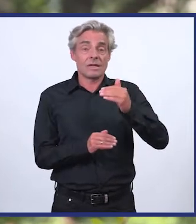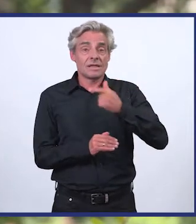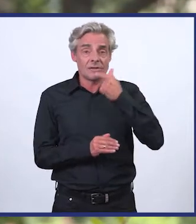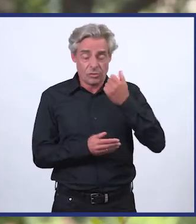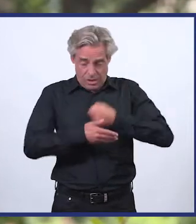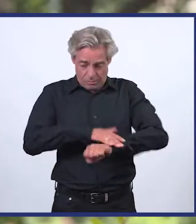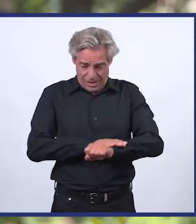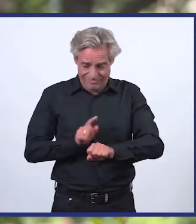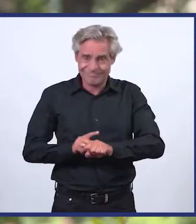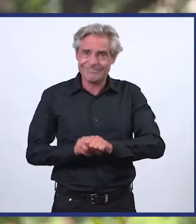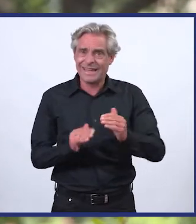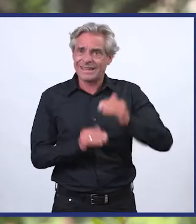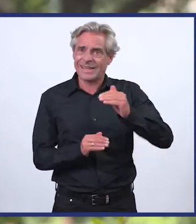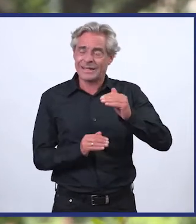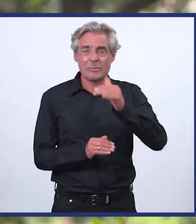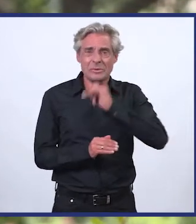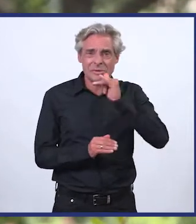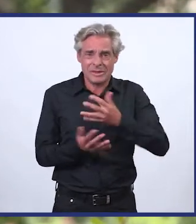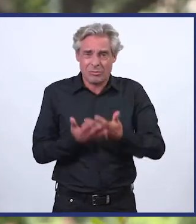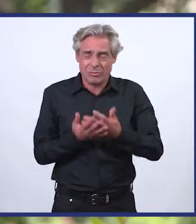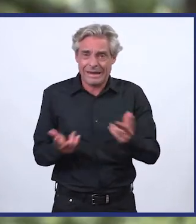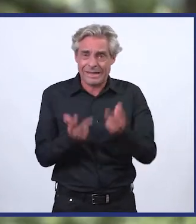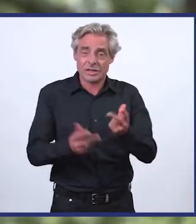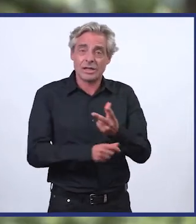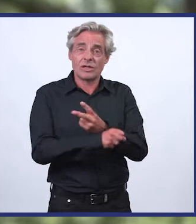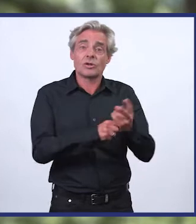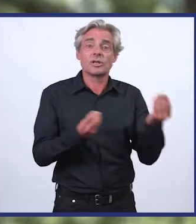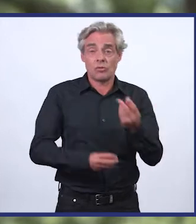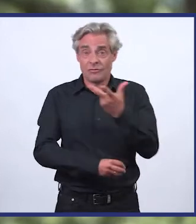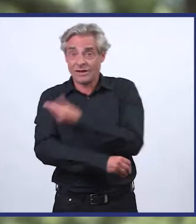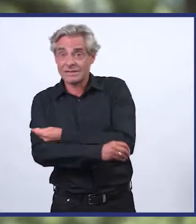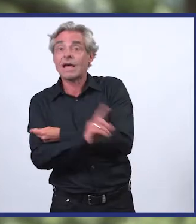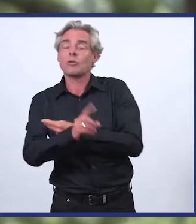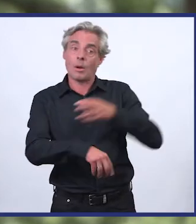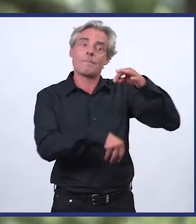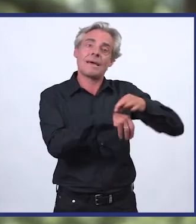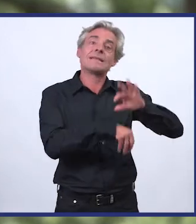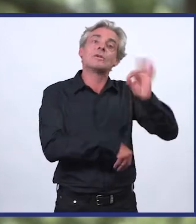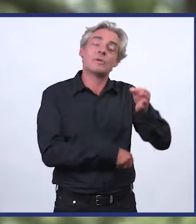croissance intra-utérin, c'est-à-dire que le bébé naît mais n'a pas eu une croissance normale. Donc le danger, il n'est pas dans le vaccin, il est